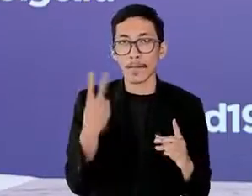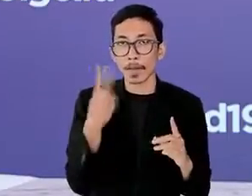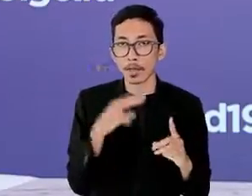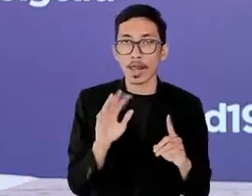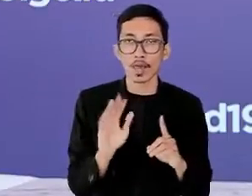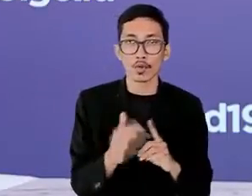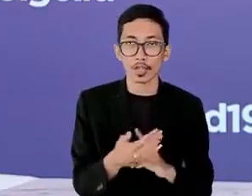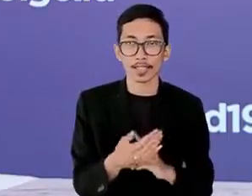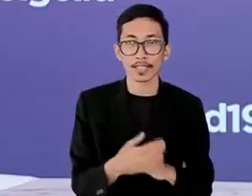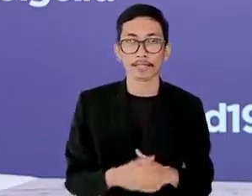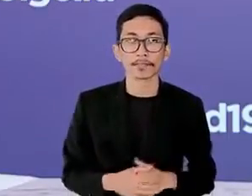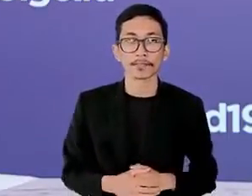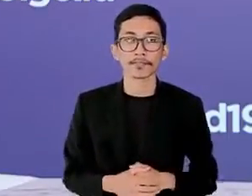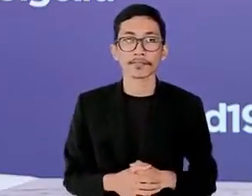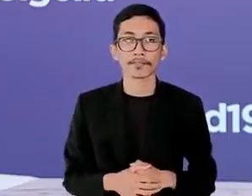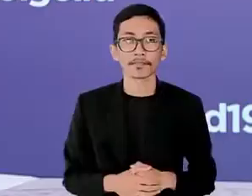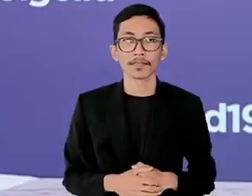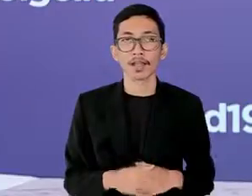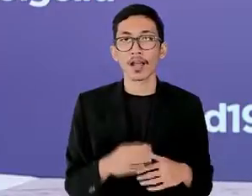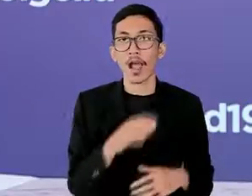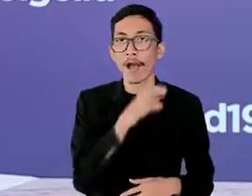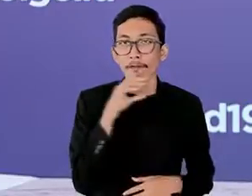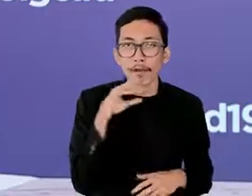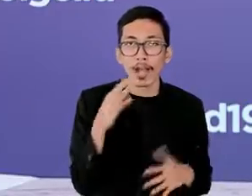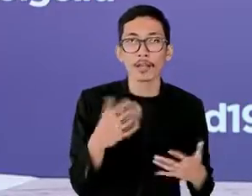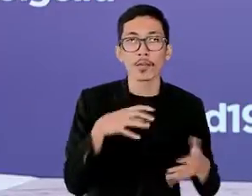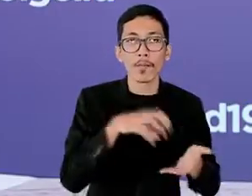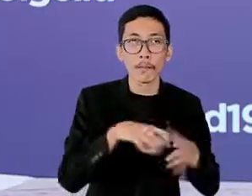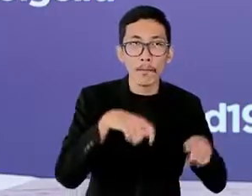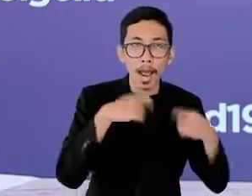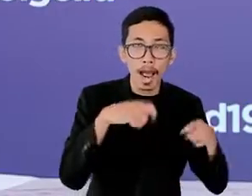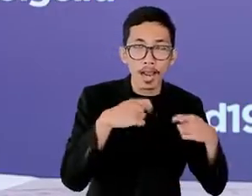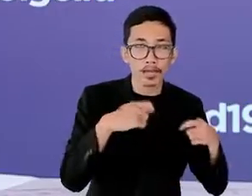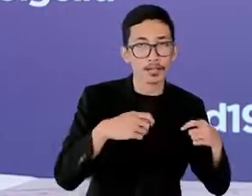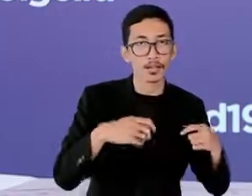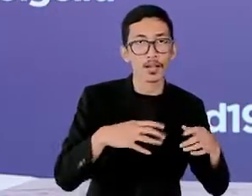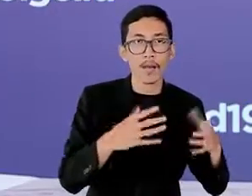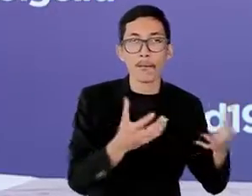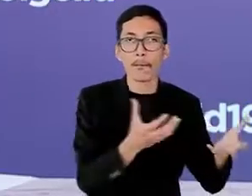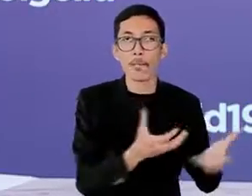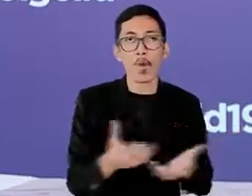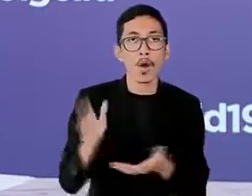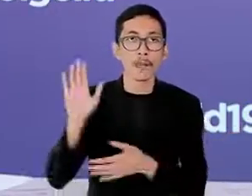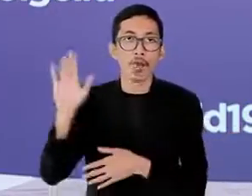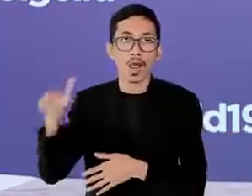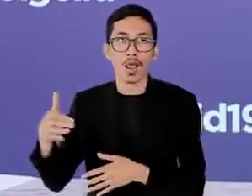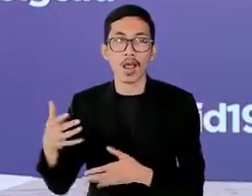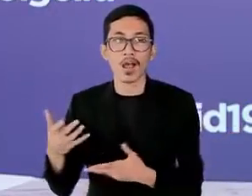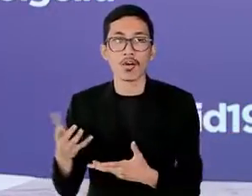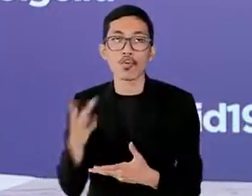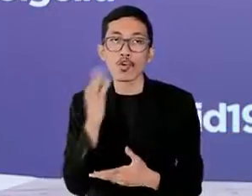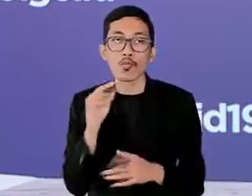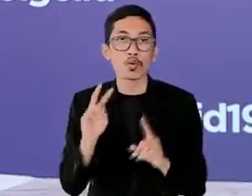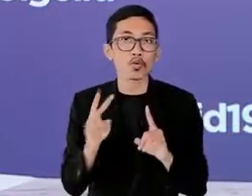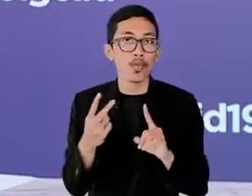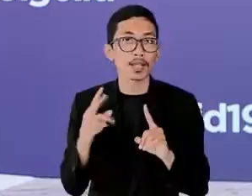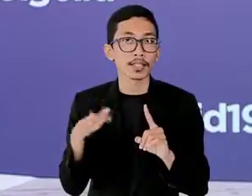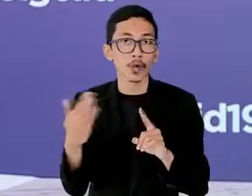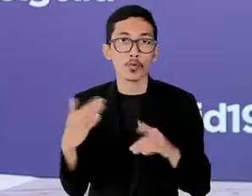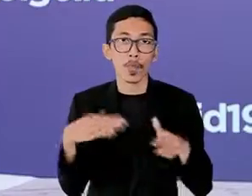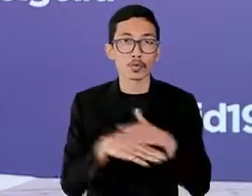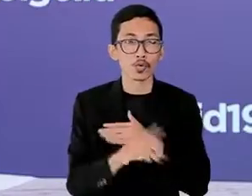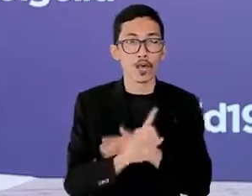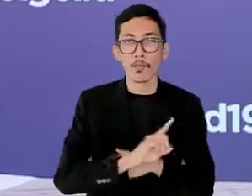hanya akan melayani delivery atau TKW melarang pengunjung usia dibawah 12 tahun dan beberapa tempat seperti